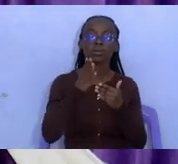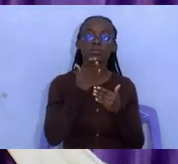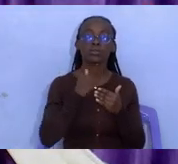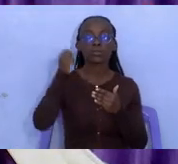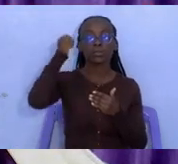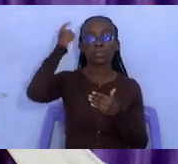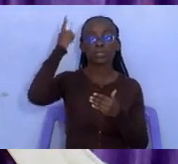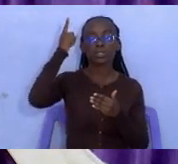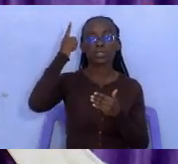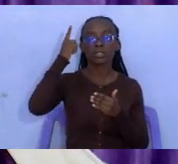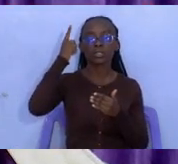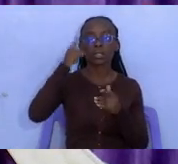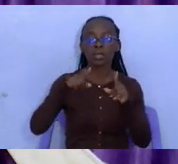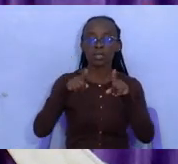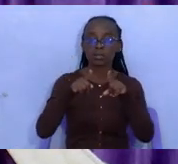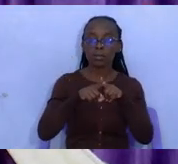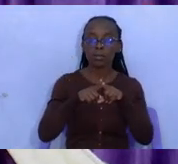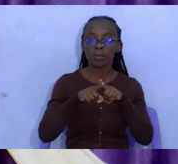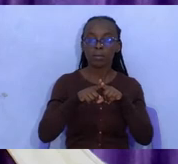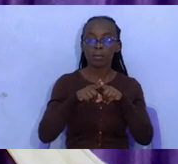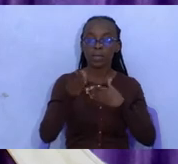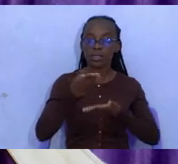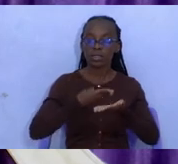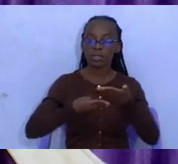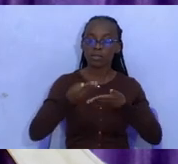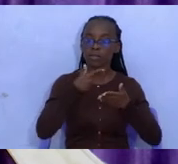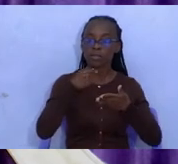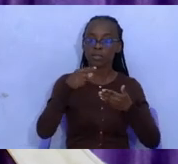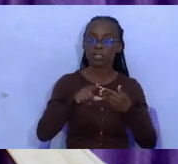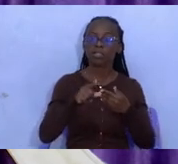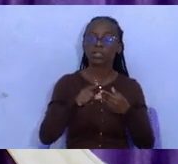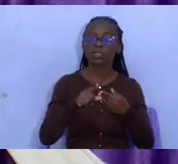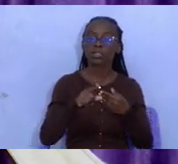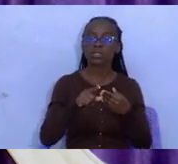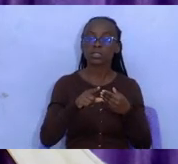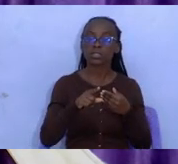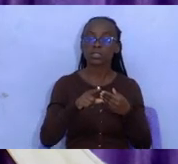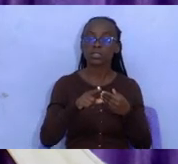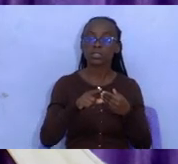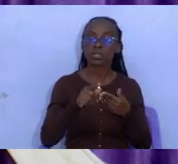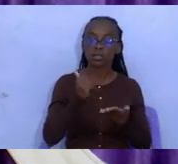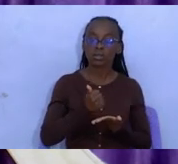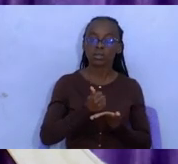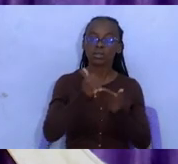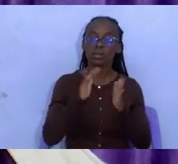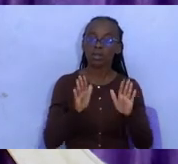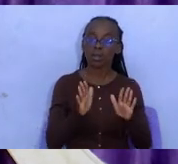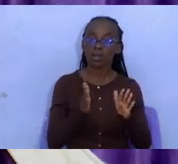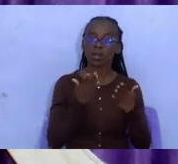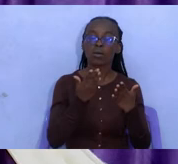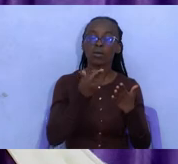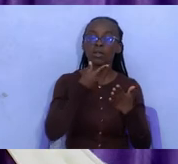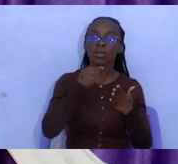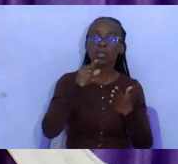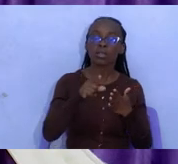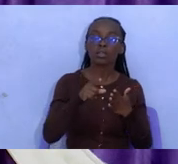Ungekutana na watumishi wake, wafanyikazi wake, maana iko pale tutaifikia. Wangekusaidia vile yeye angekusaidia.